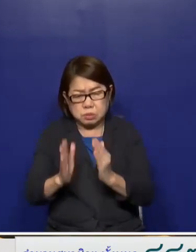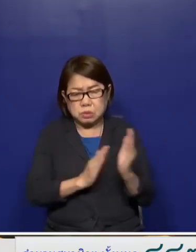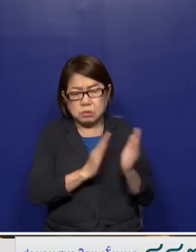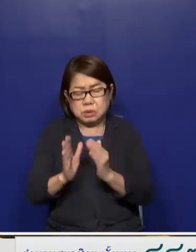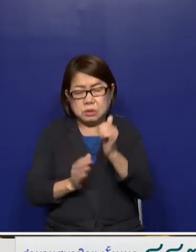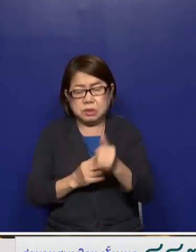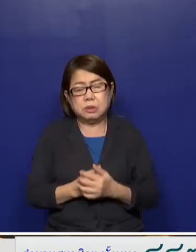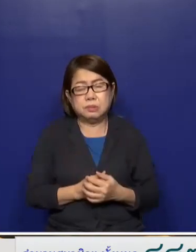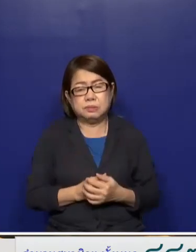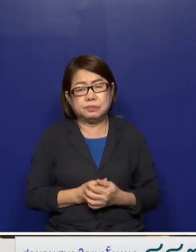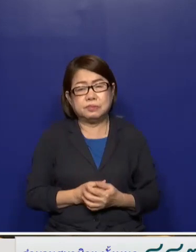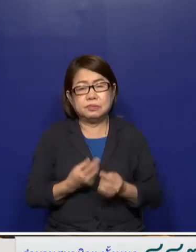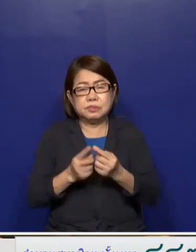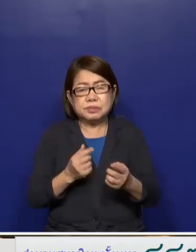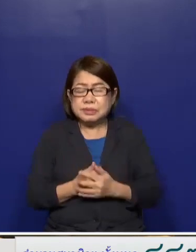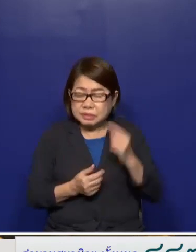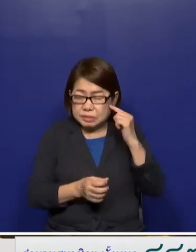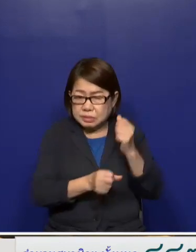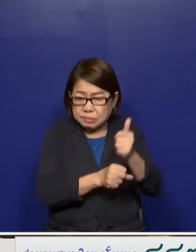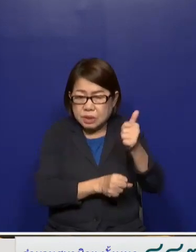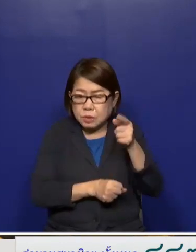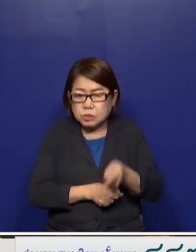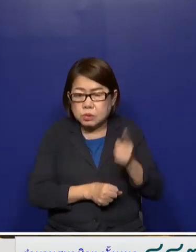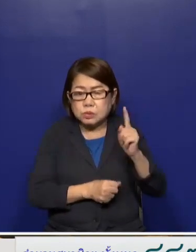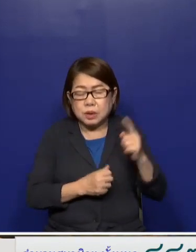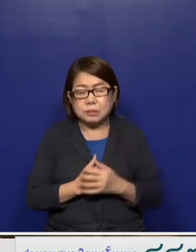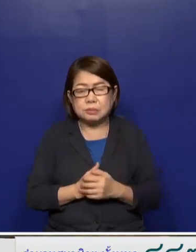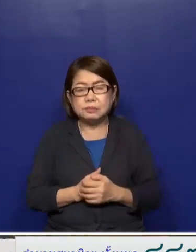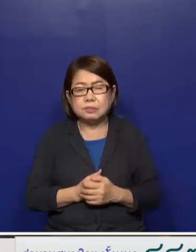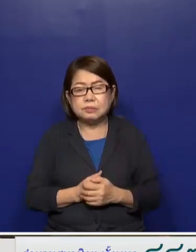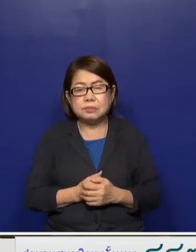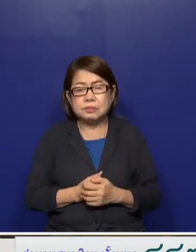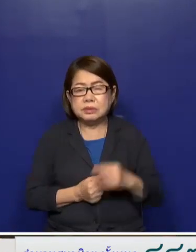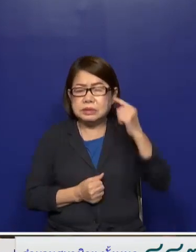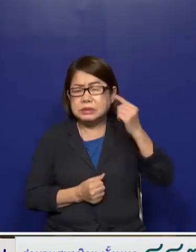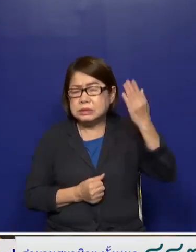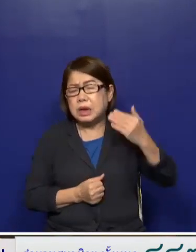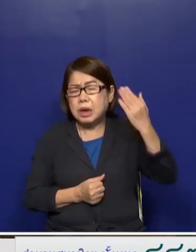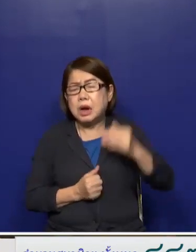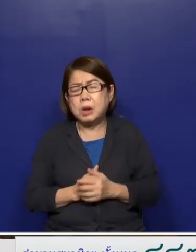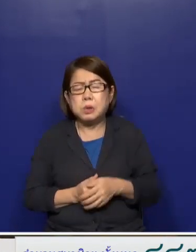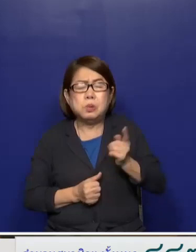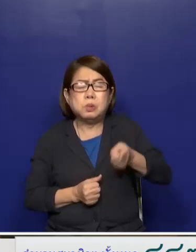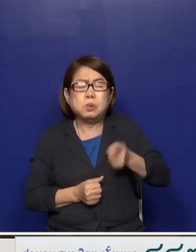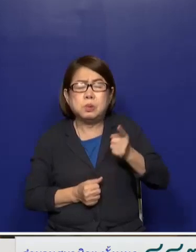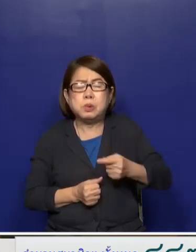แต่มันจะก้าวความคิดนี้ไปได้มันต้องข้ามความคิดแบบอำนาจนิยม